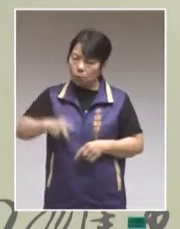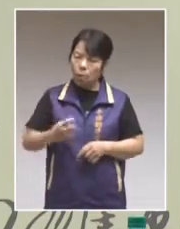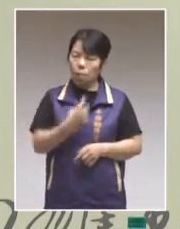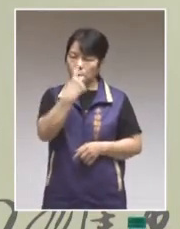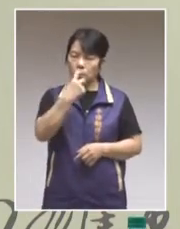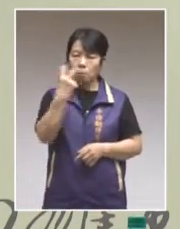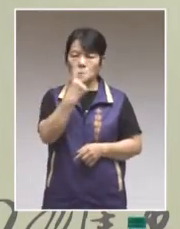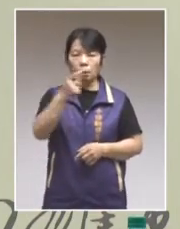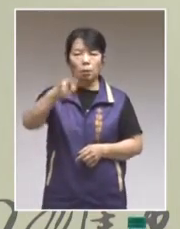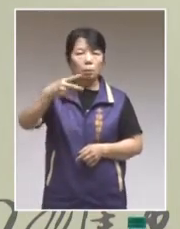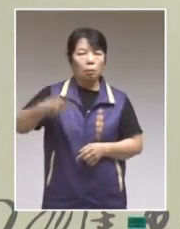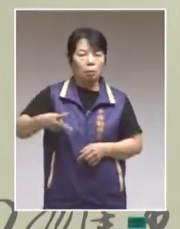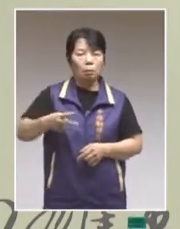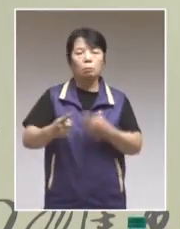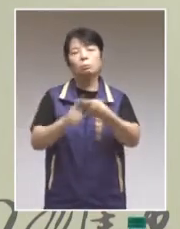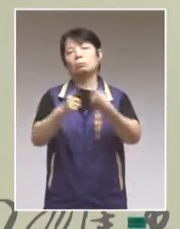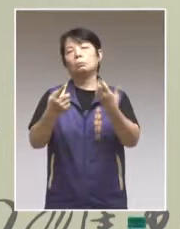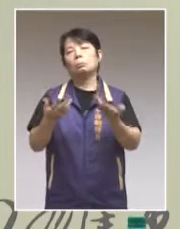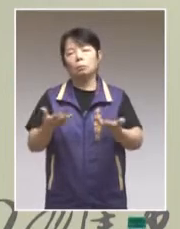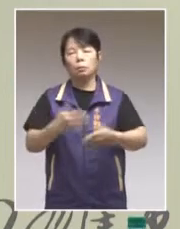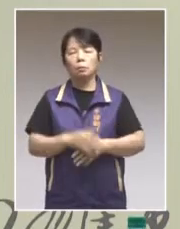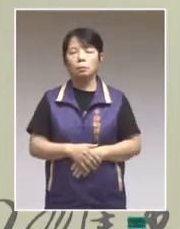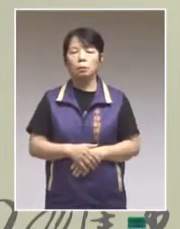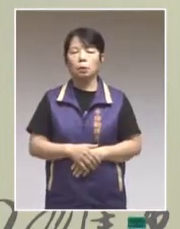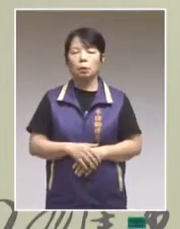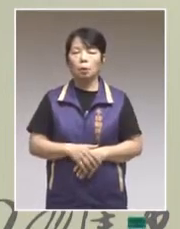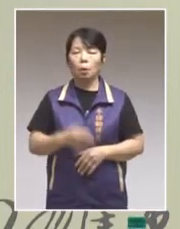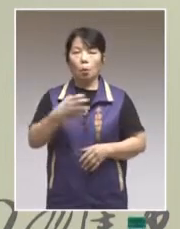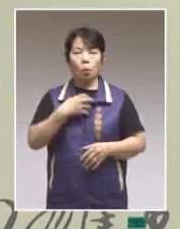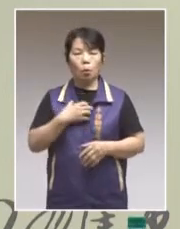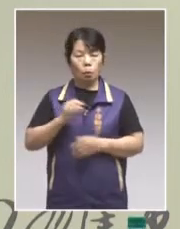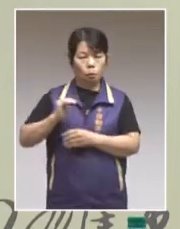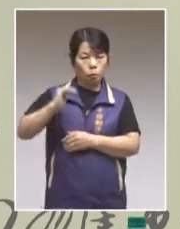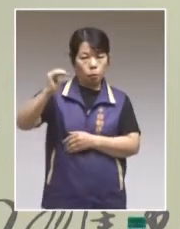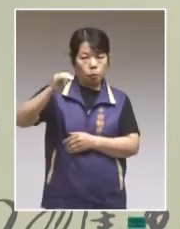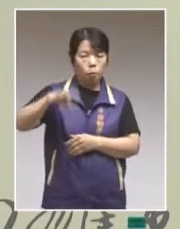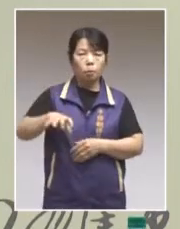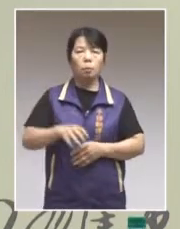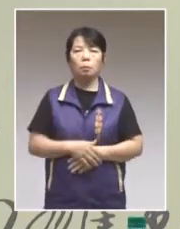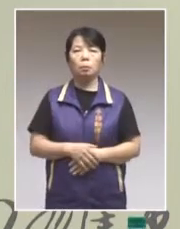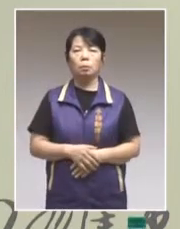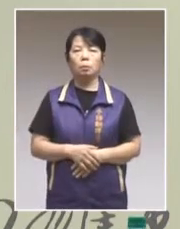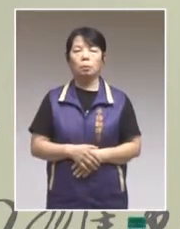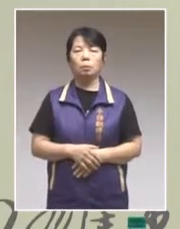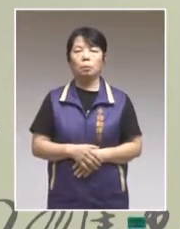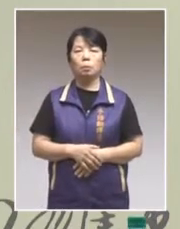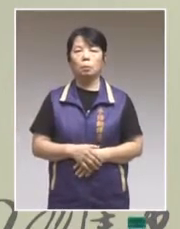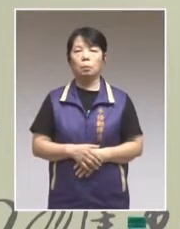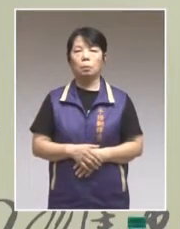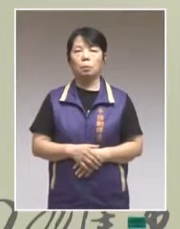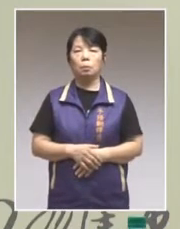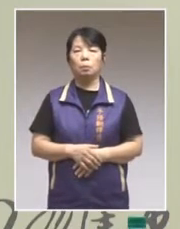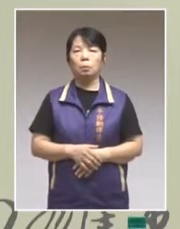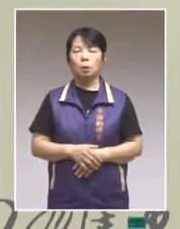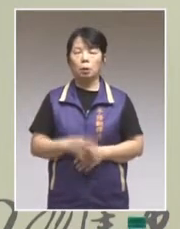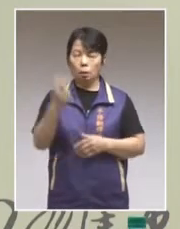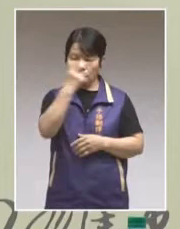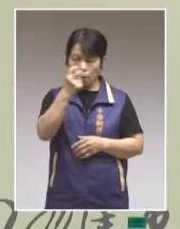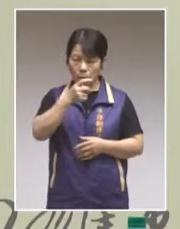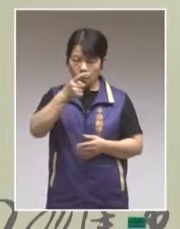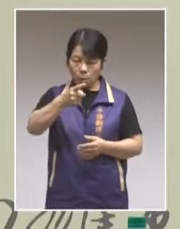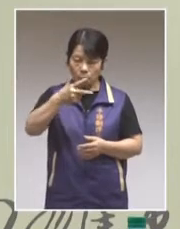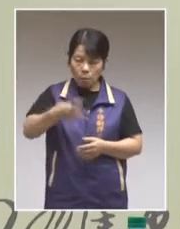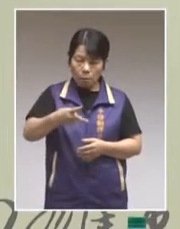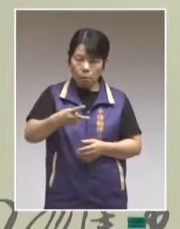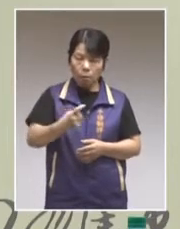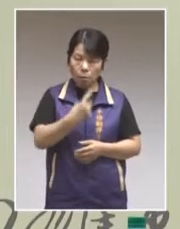后来真的确诊。啊、哦，所以在风险比较高的地方呢，哈、哦，其实。验了两次的